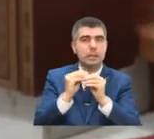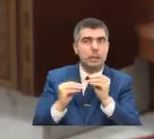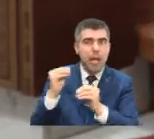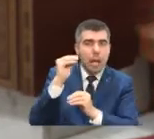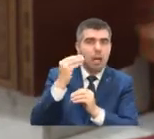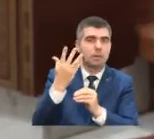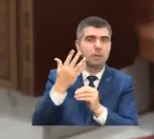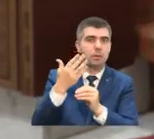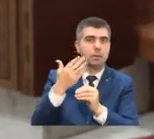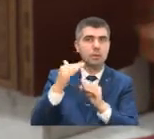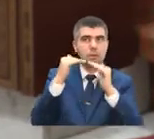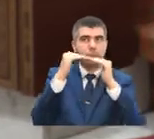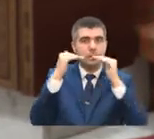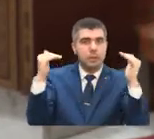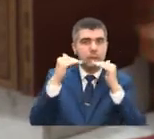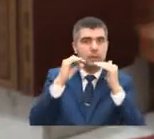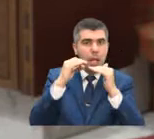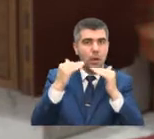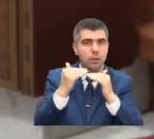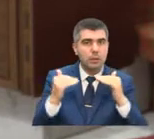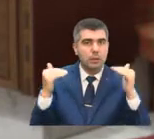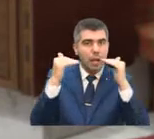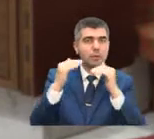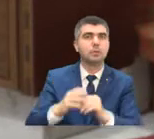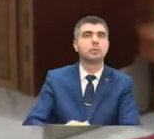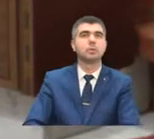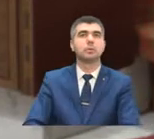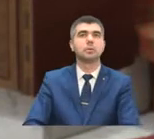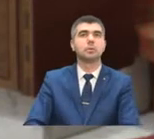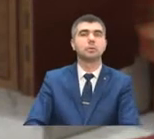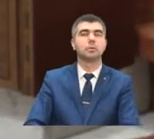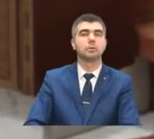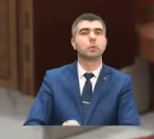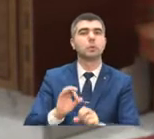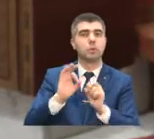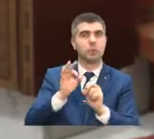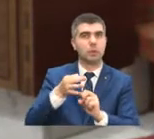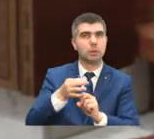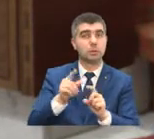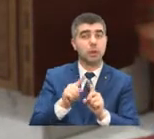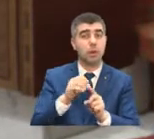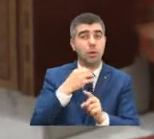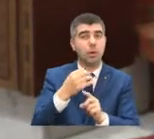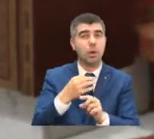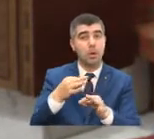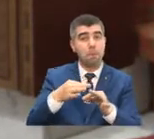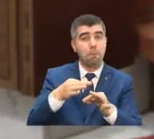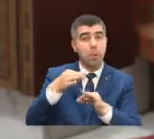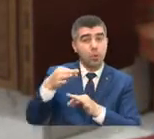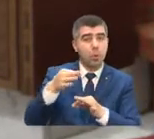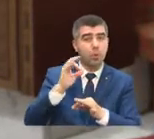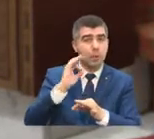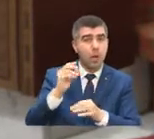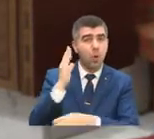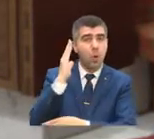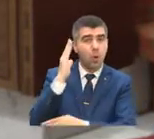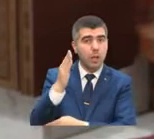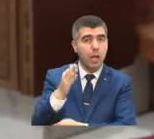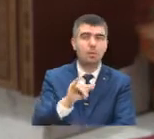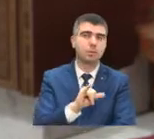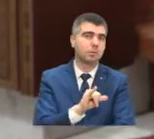أو طابق إضافي فلا يجب اشتراط مساحة الإكتار الواحد. إذا